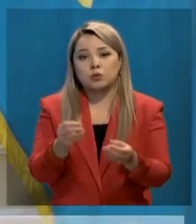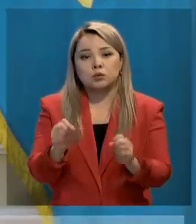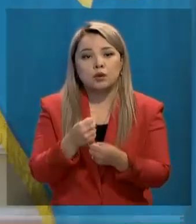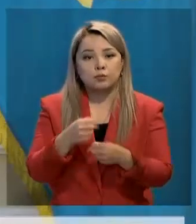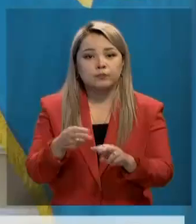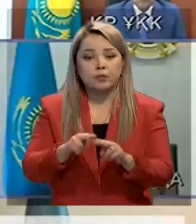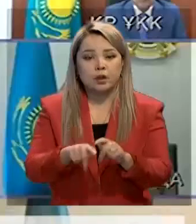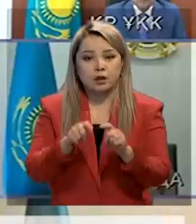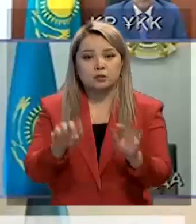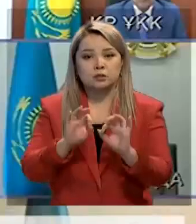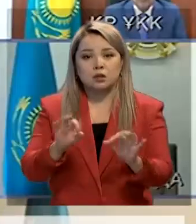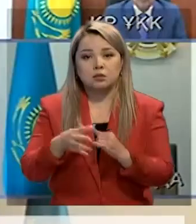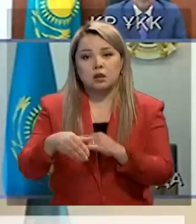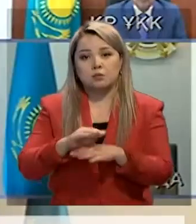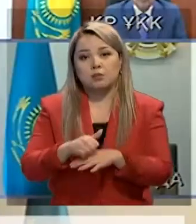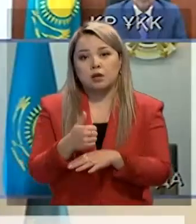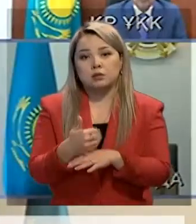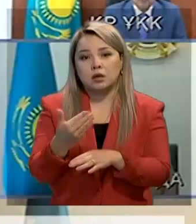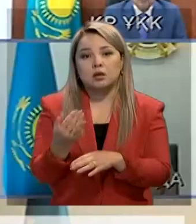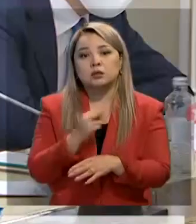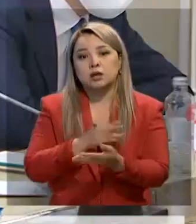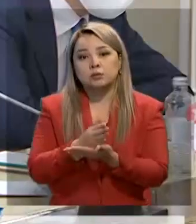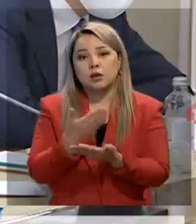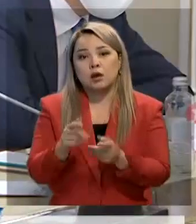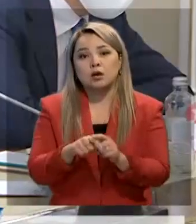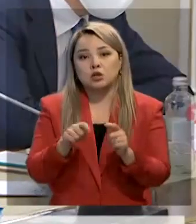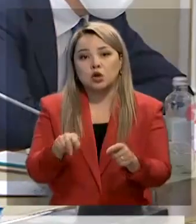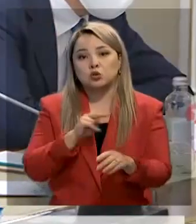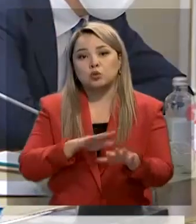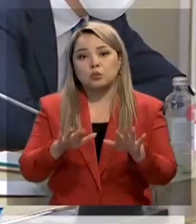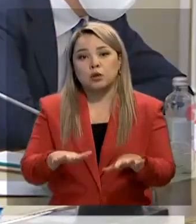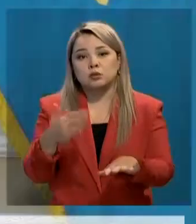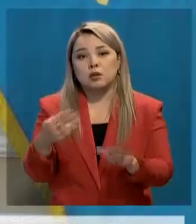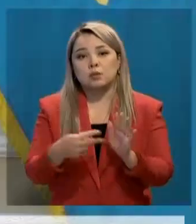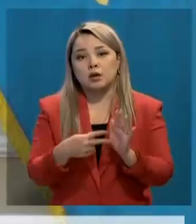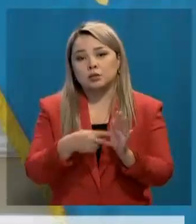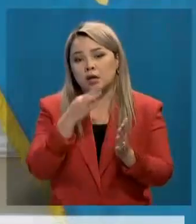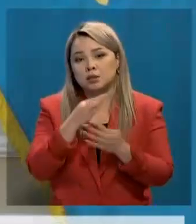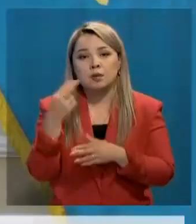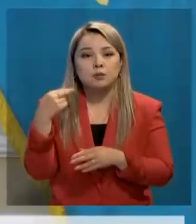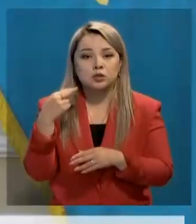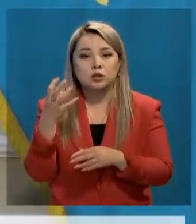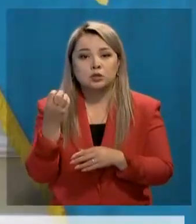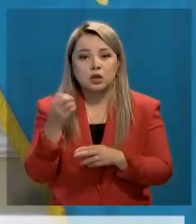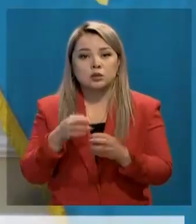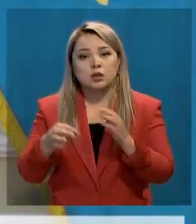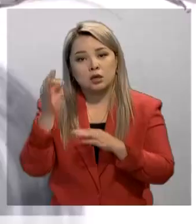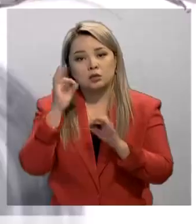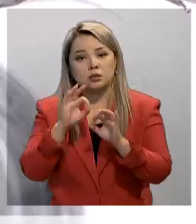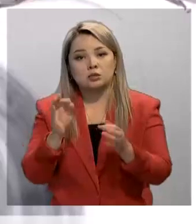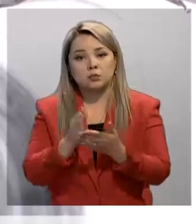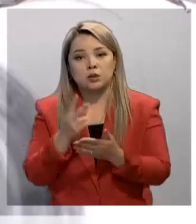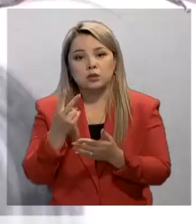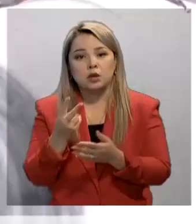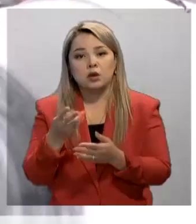ашық айтуымыз керек. Аймақ басшыларының қызметі ашылған жұмыс орындарымен бағаланады. Президент осыны тағы бір мәрте ескертті.